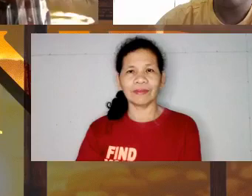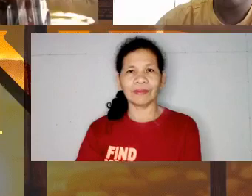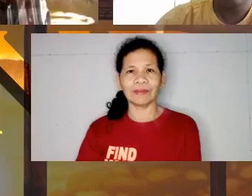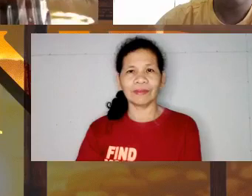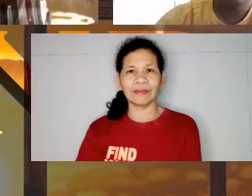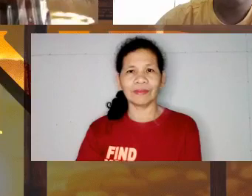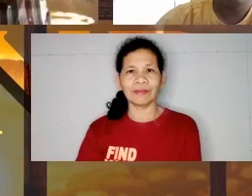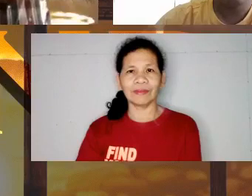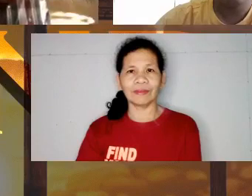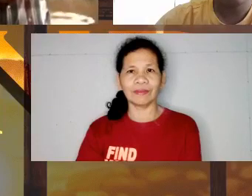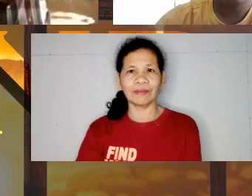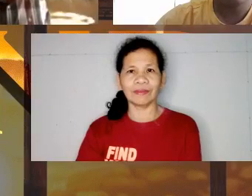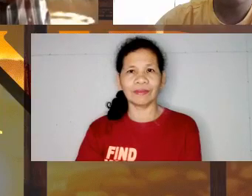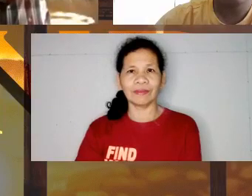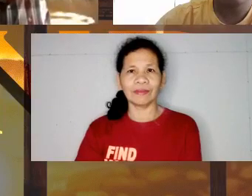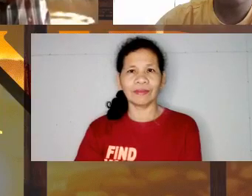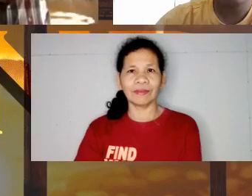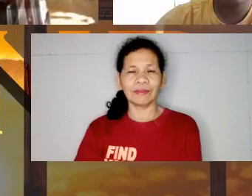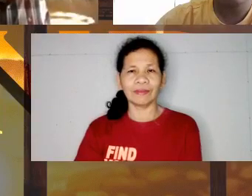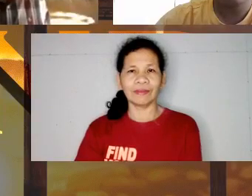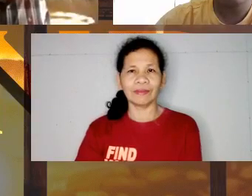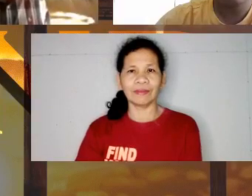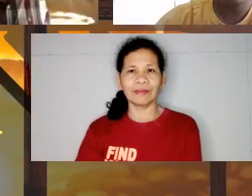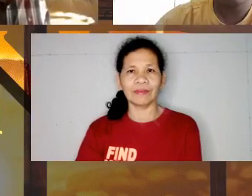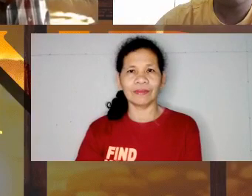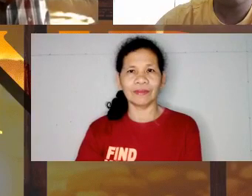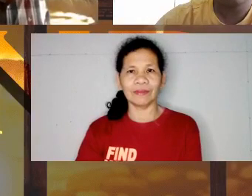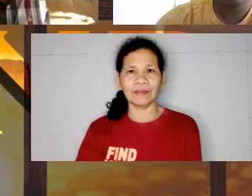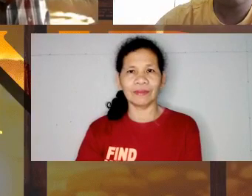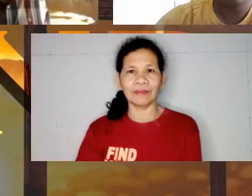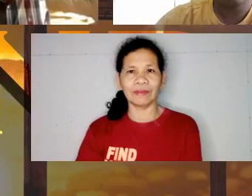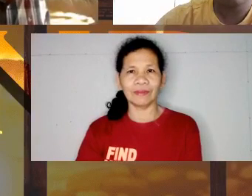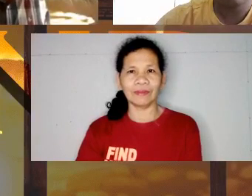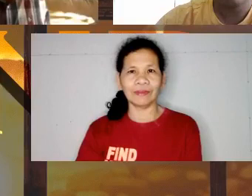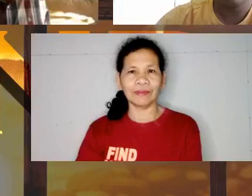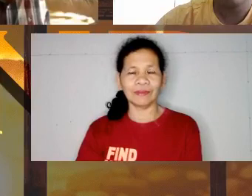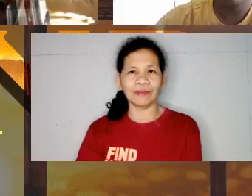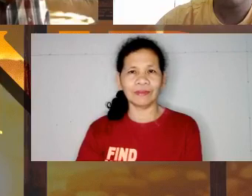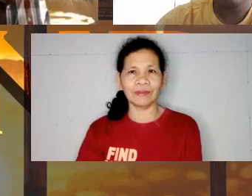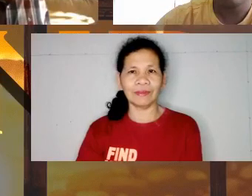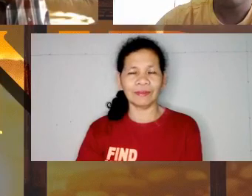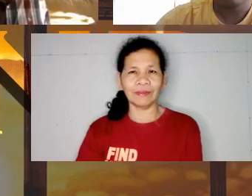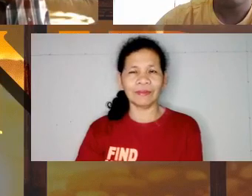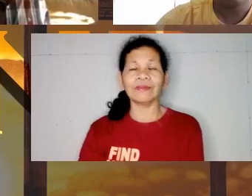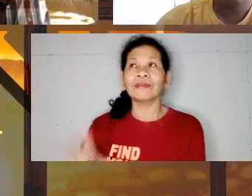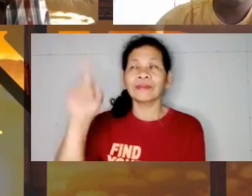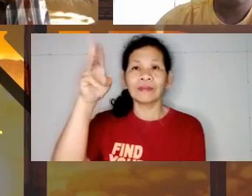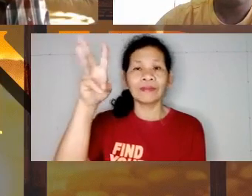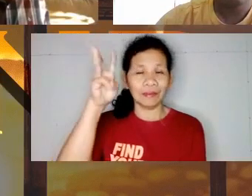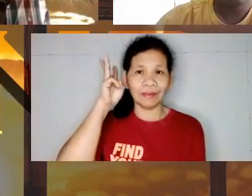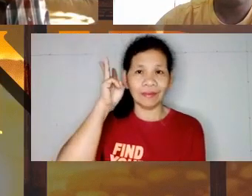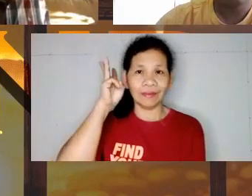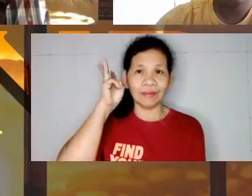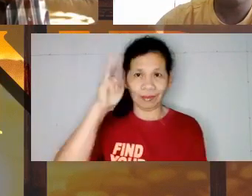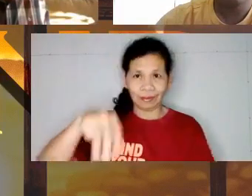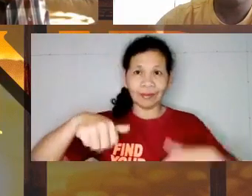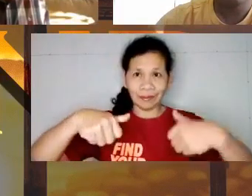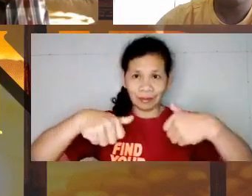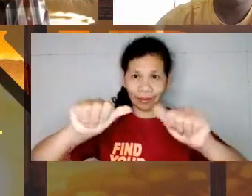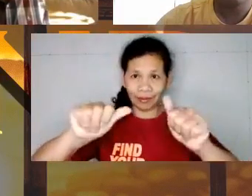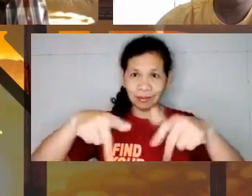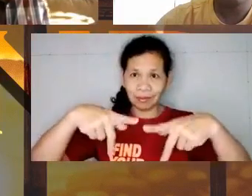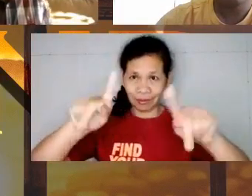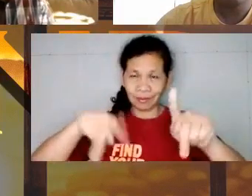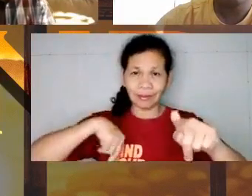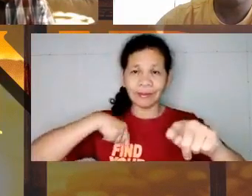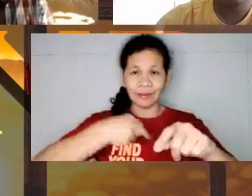dahilan po ay sabi roon ay sa verse 35, sapagkat ako'y inyong pinakain nung ako'y nagugutom. Ako'y inyong